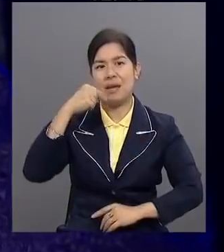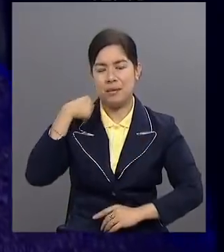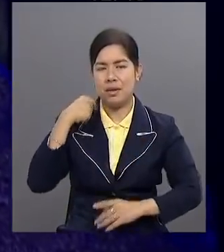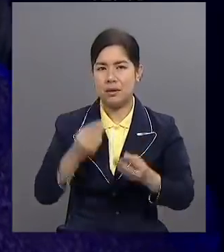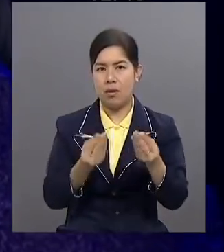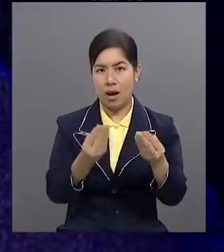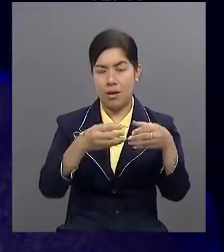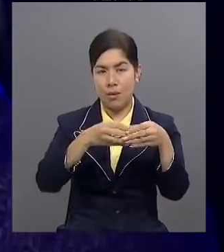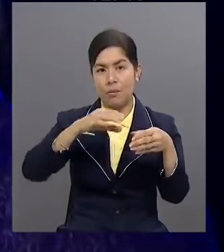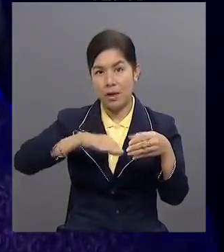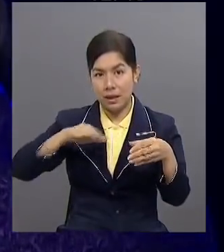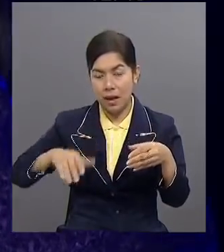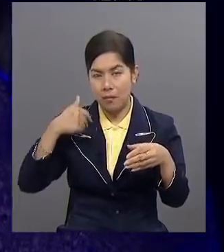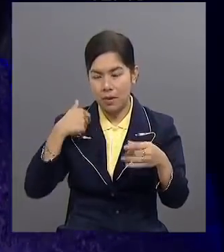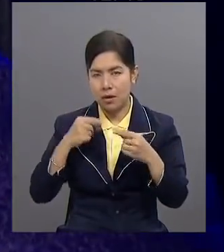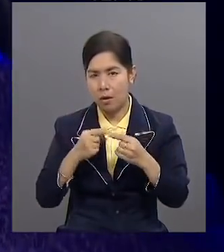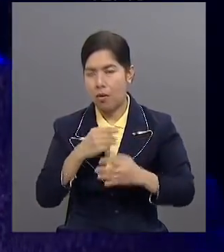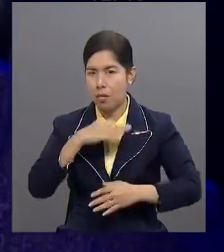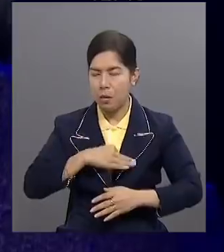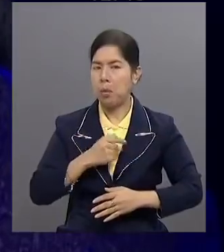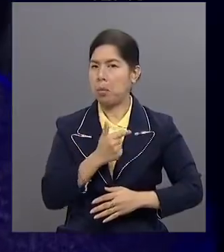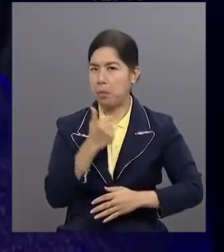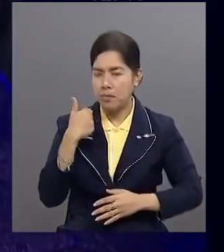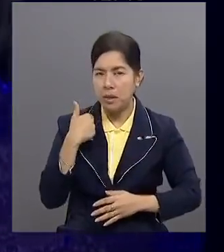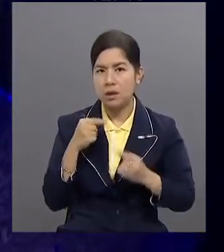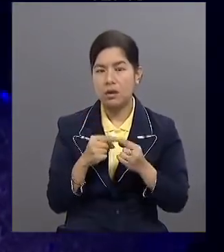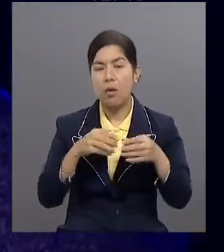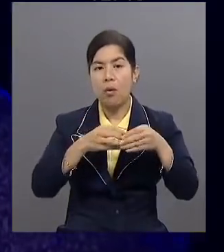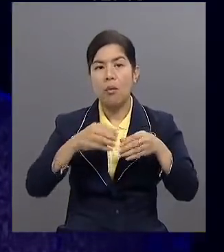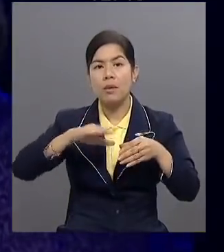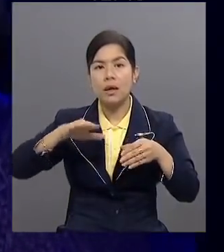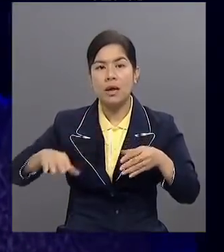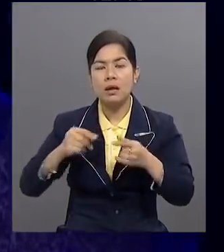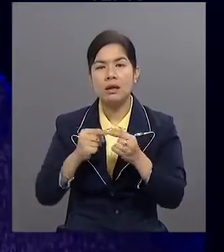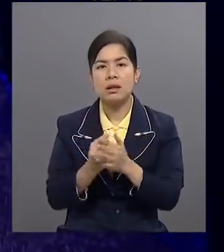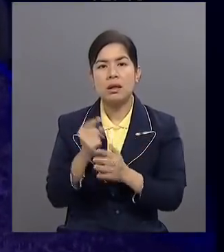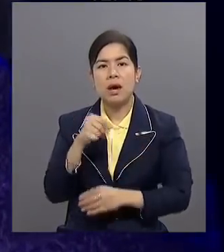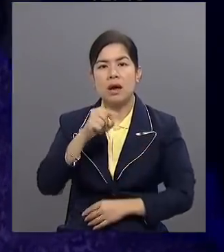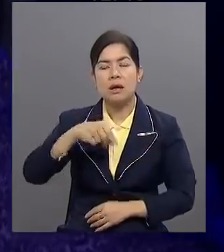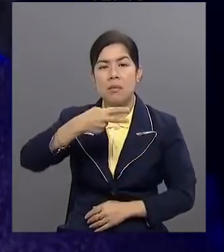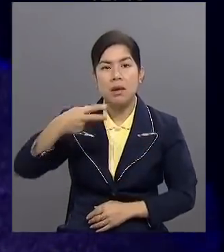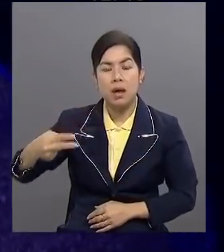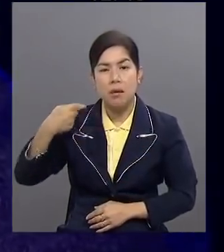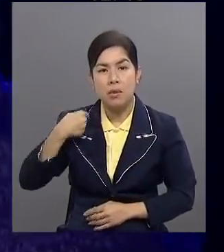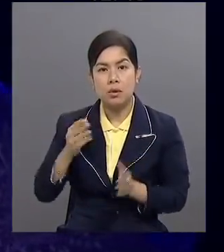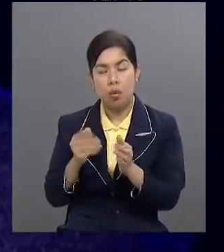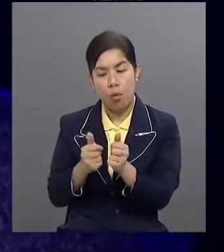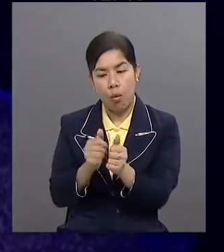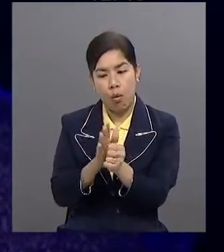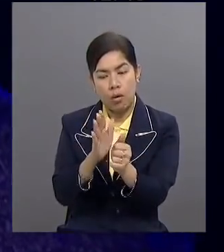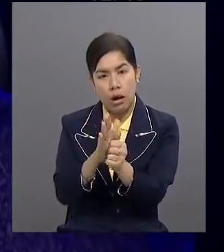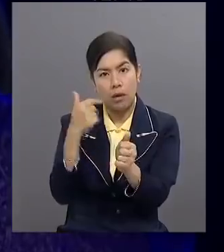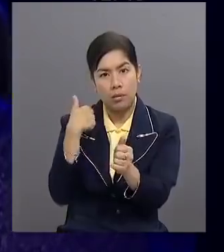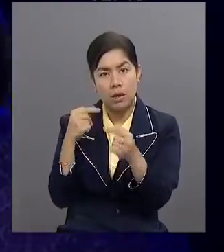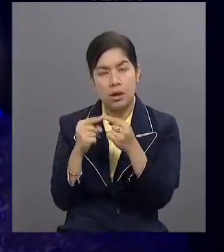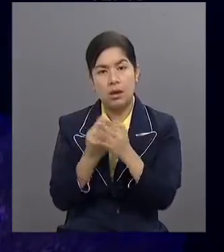นี่ยมันมีความรู้สึกมันท้าทายแล้วก็เอาเด็กอินเตอร์นะคะเด็กพูดฝรั่งมีพี่เลี้ยงเป็นฝรั่งบ้านใช้ภาษาฝรั่งมาต